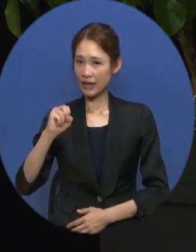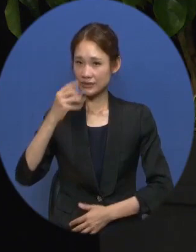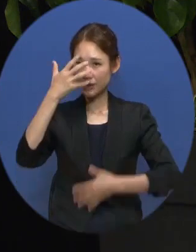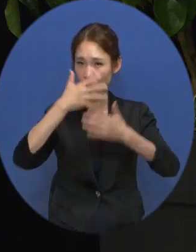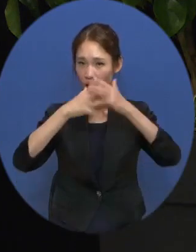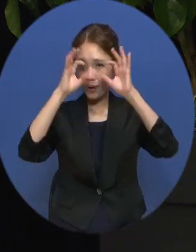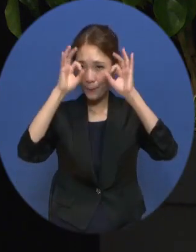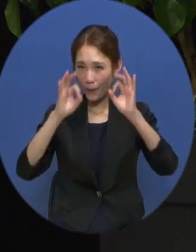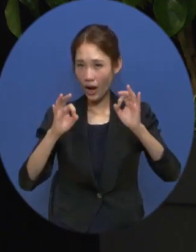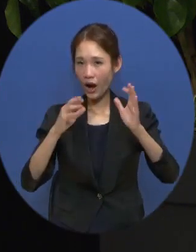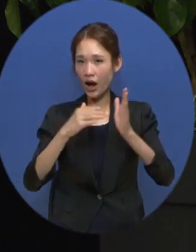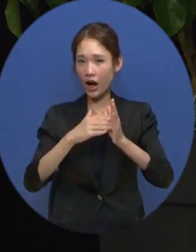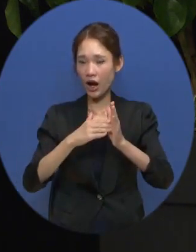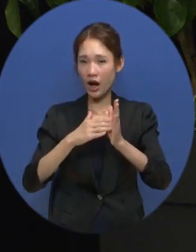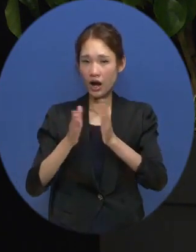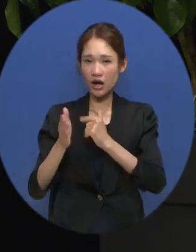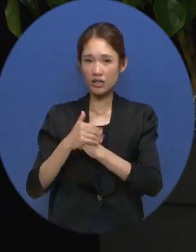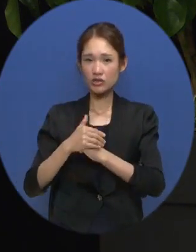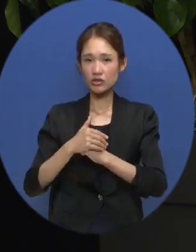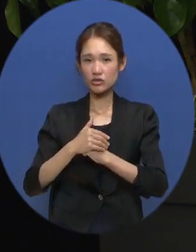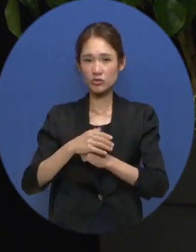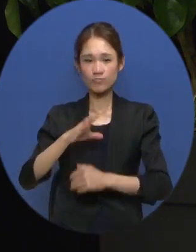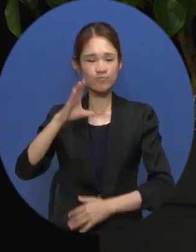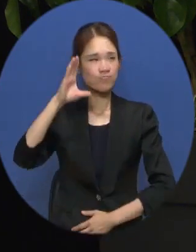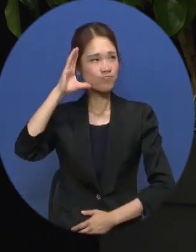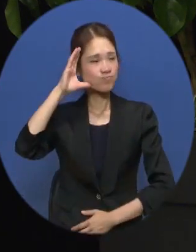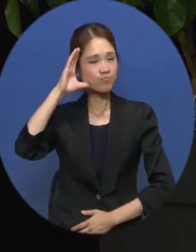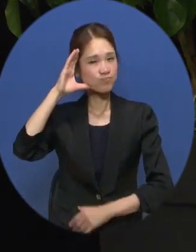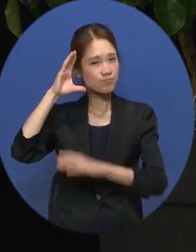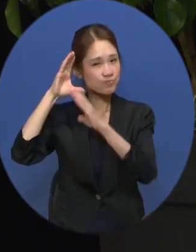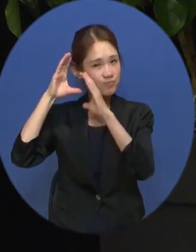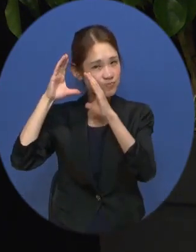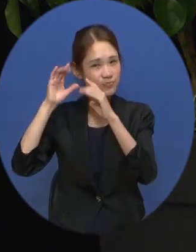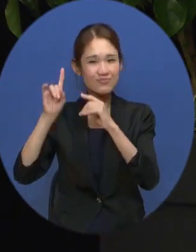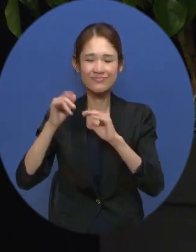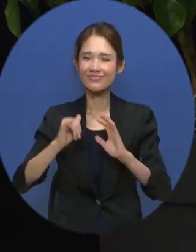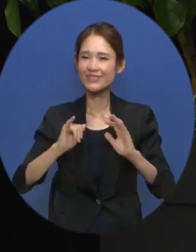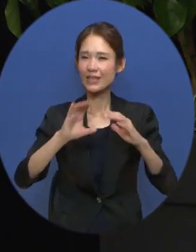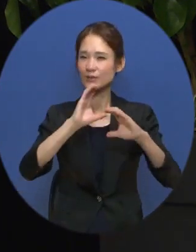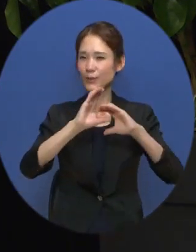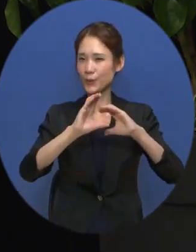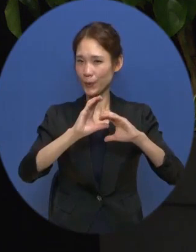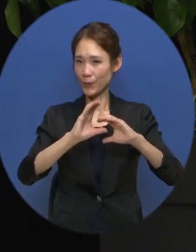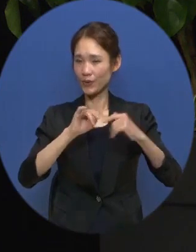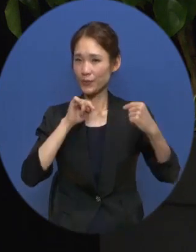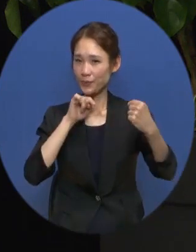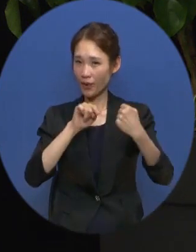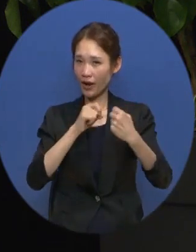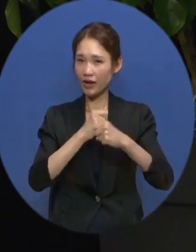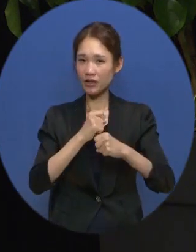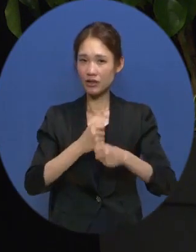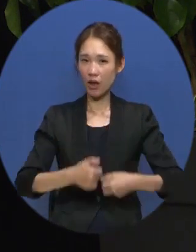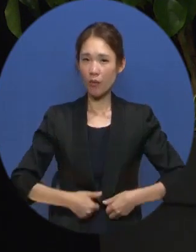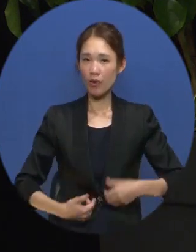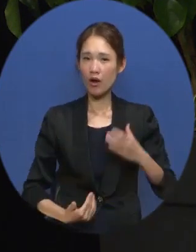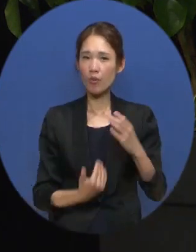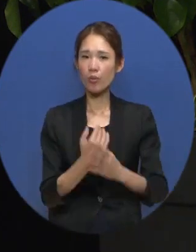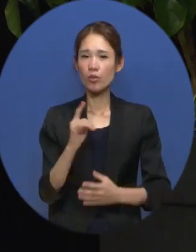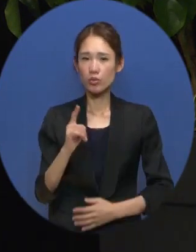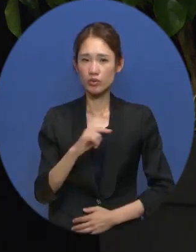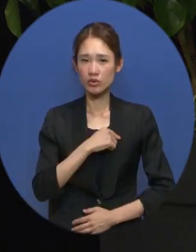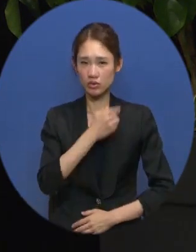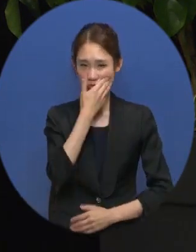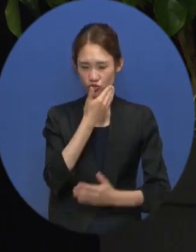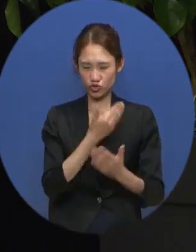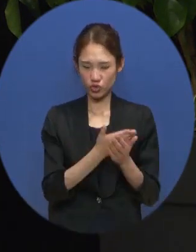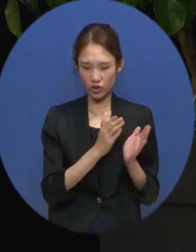모니터링하는 기업이기 때문에 네. 그 눈과 귀를 열고 세상과 소통하면서 그 어떤 일이 일어나고 있는지 네. 그게 가장